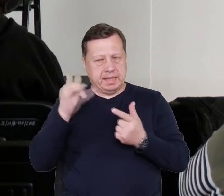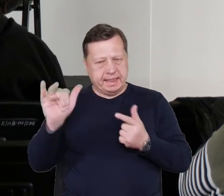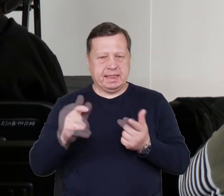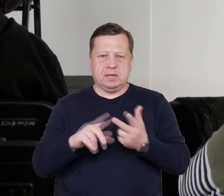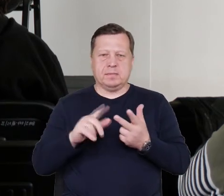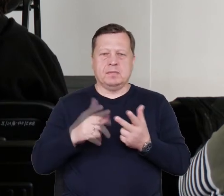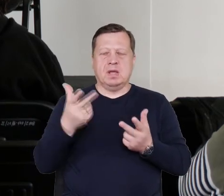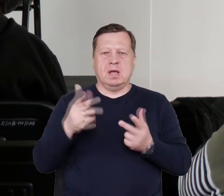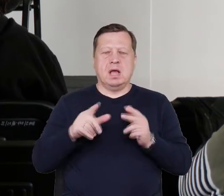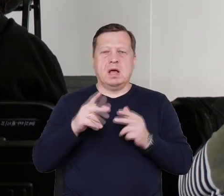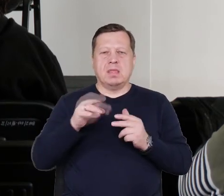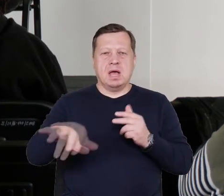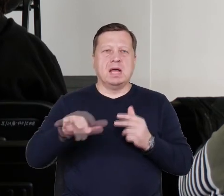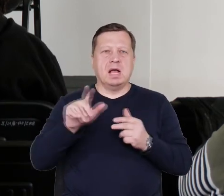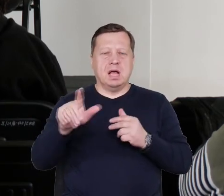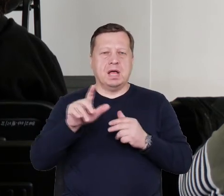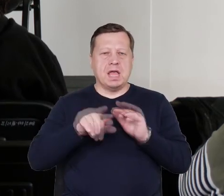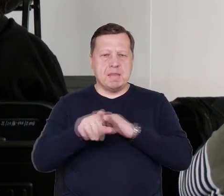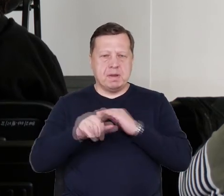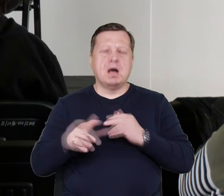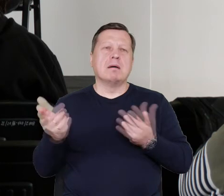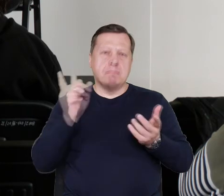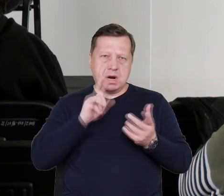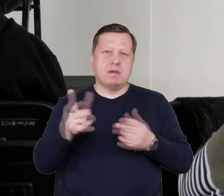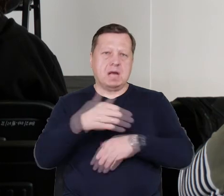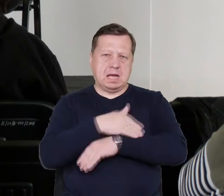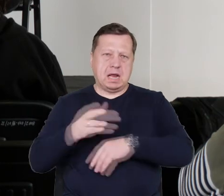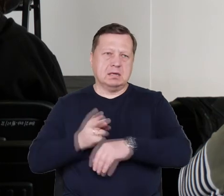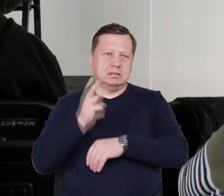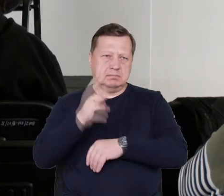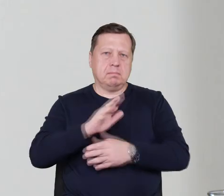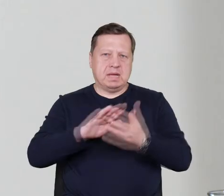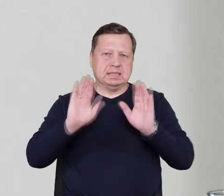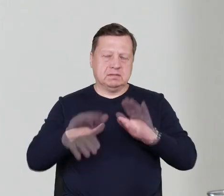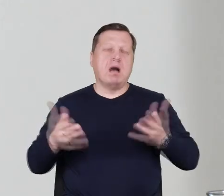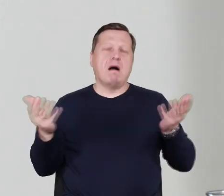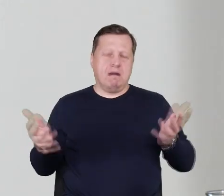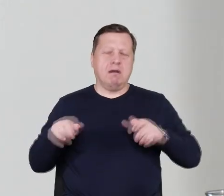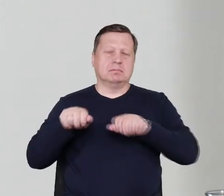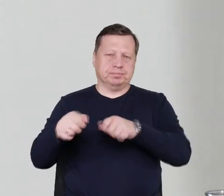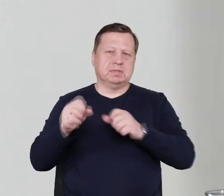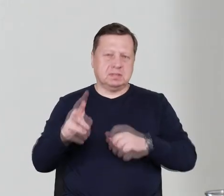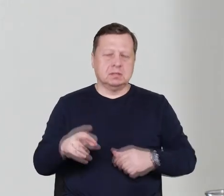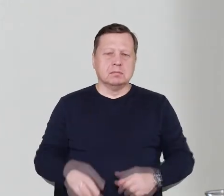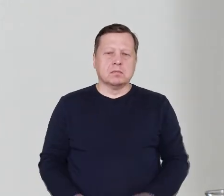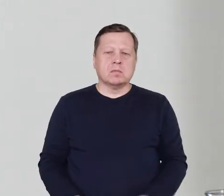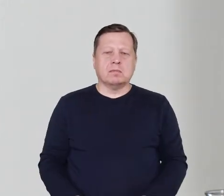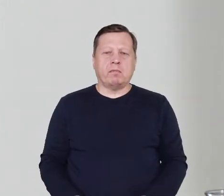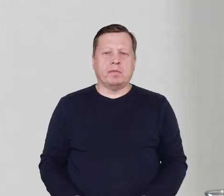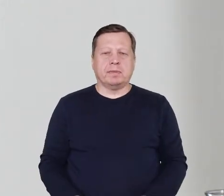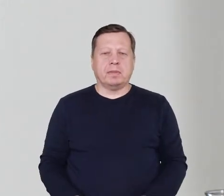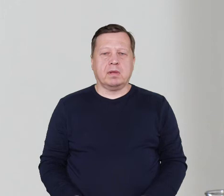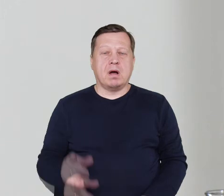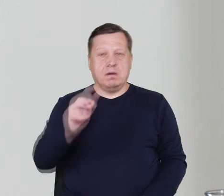nielegalny imigrant jest faktycznie ktoś tak po prostu faktycznie nielegalnie przekroczył granicę tak to natomiast momencie osoba